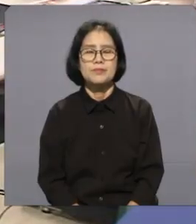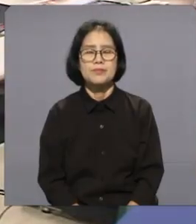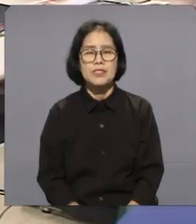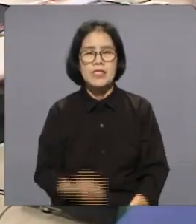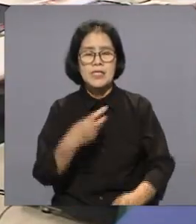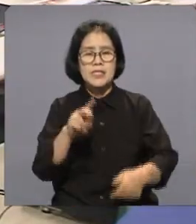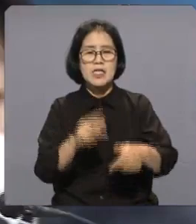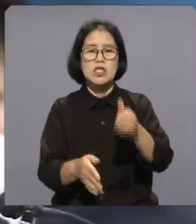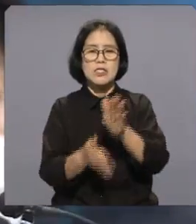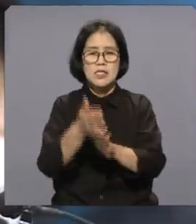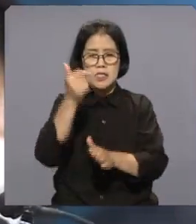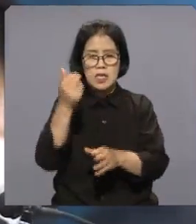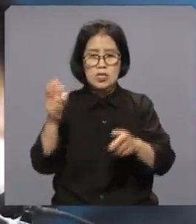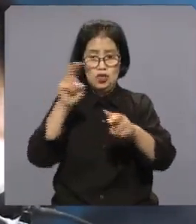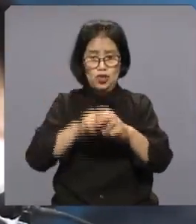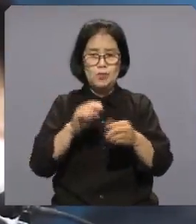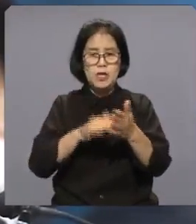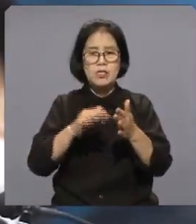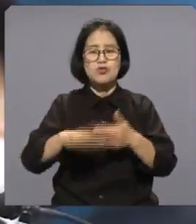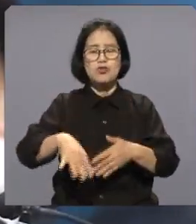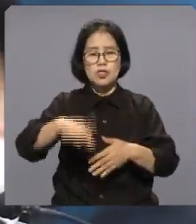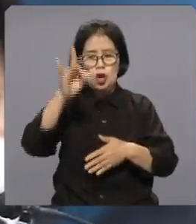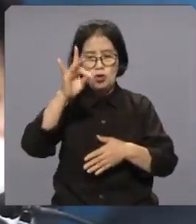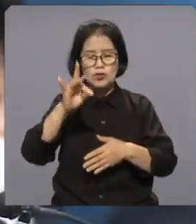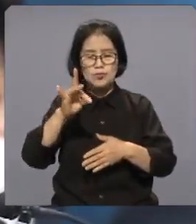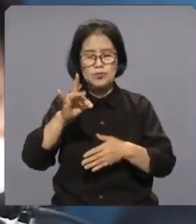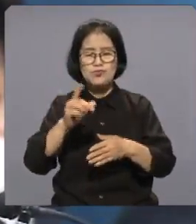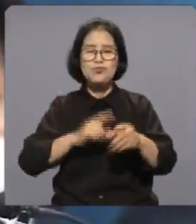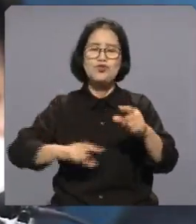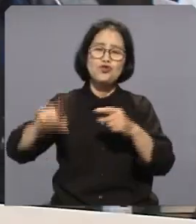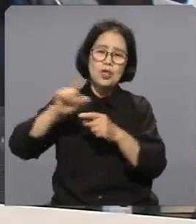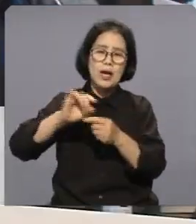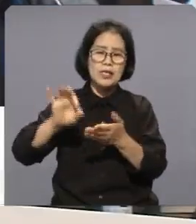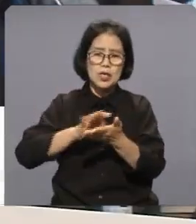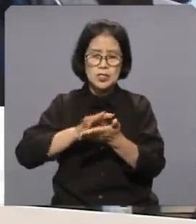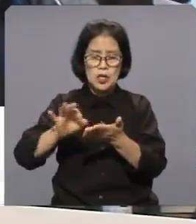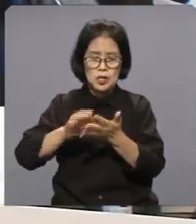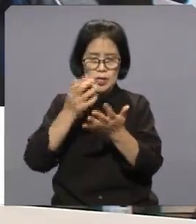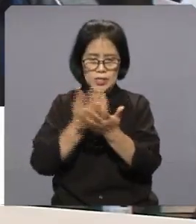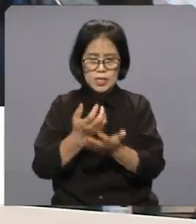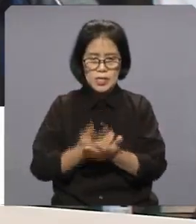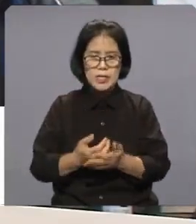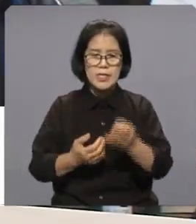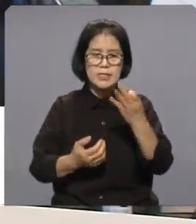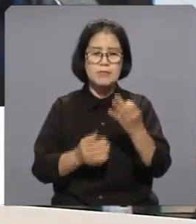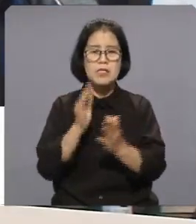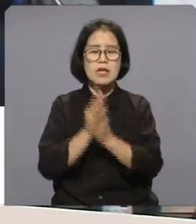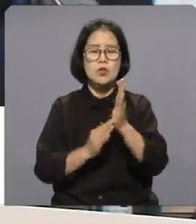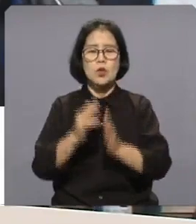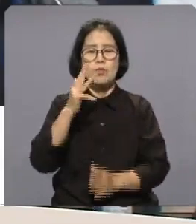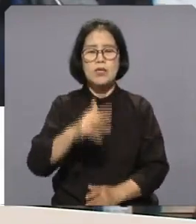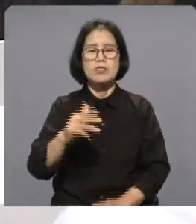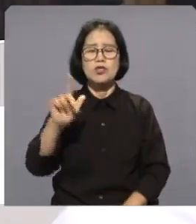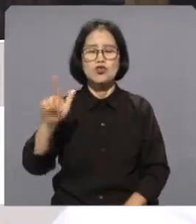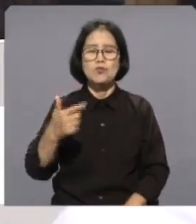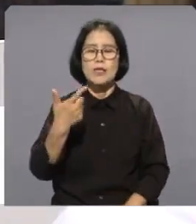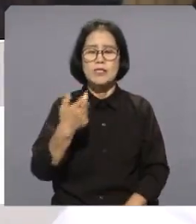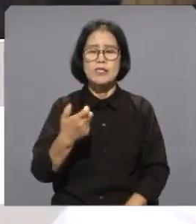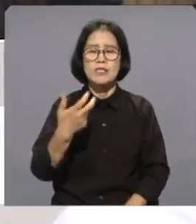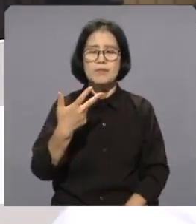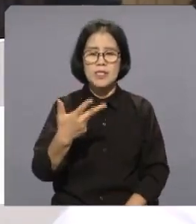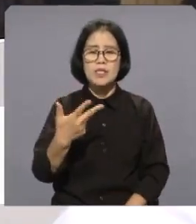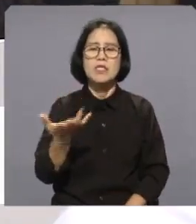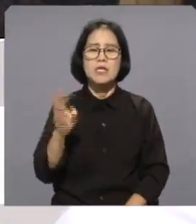유정복 인천시장이 취임한 이래 처음 편성된 추가 경정 예산안은 14조 8,677억 원